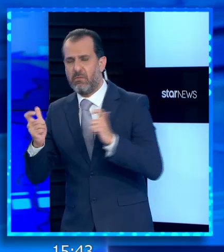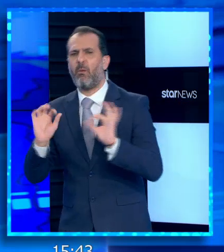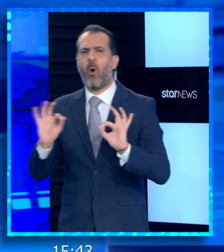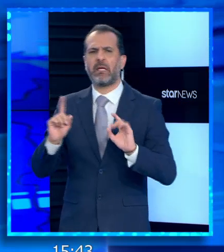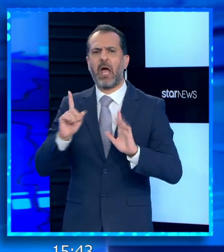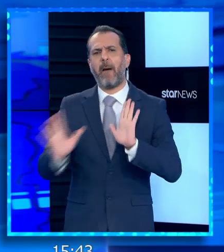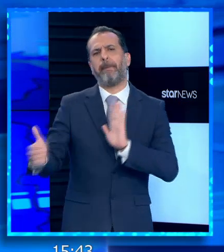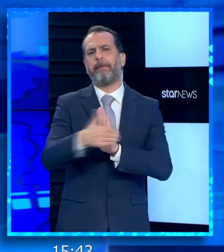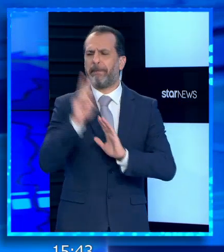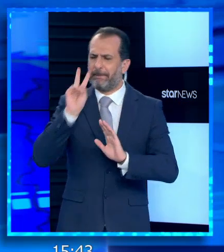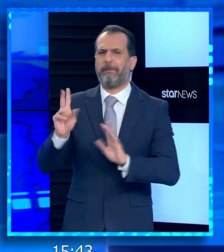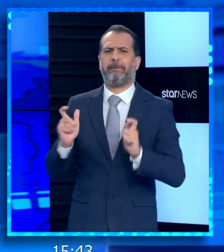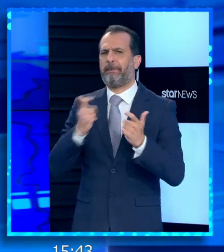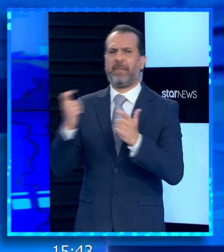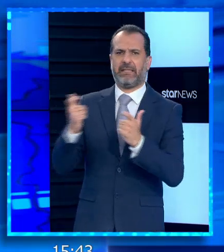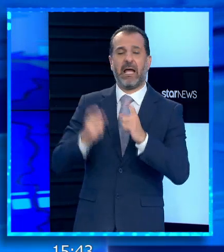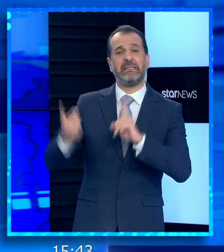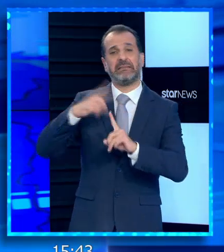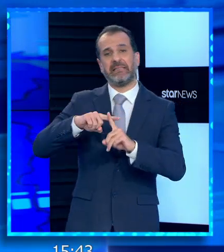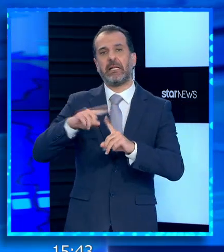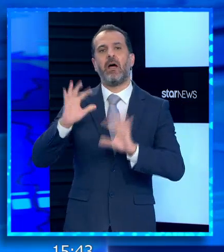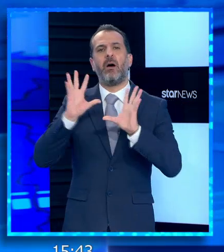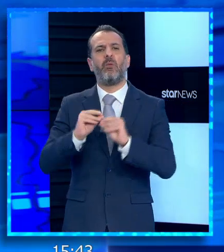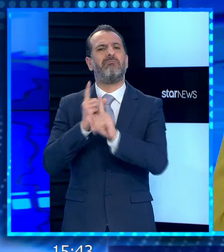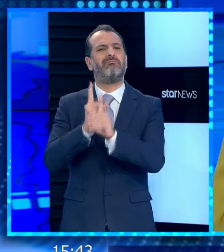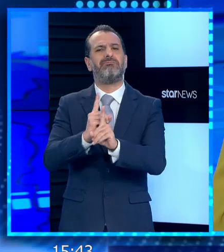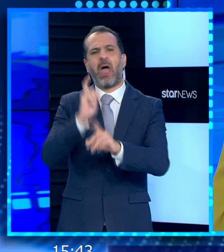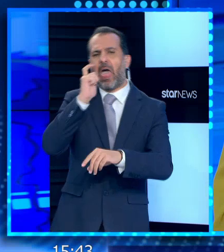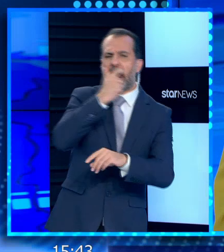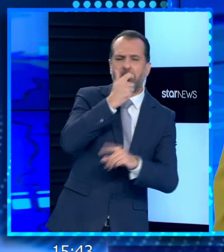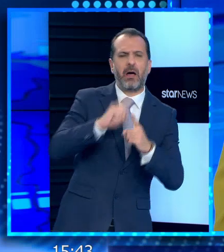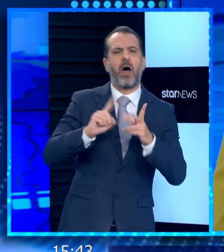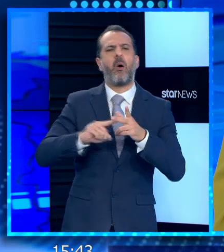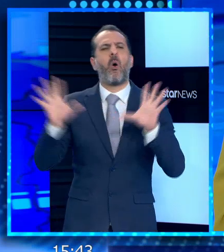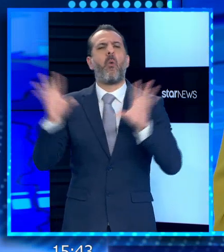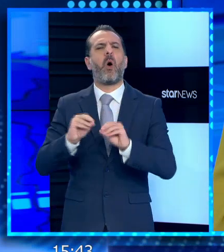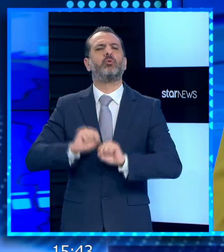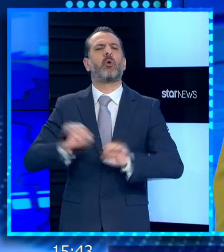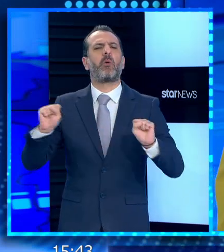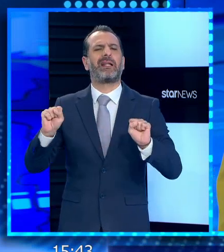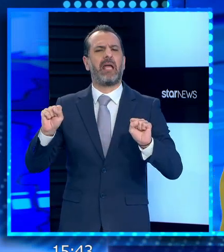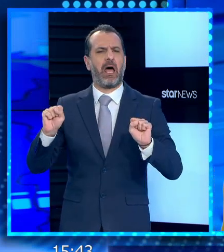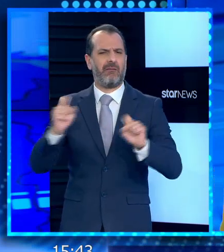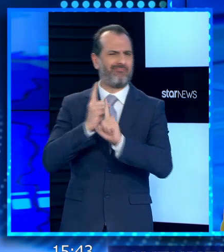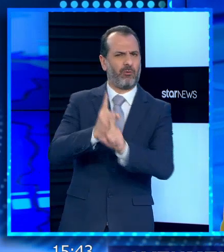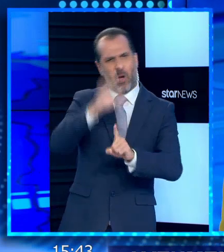σε εκρήγορση βρίσκονται ΕΙΠ και αντιτρομοκρατικοί. Ο Αλέξανδρος Γίγος έχει τις πληροφορίες.